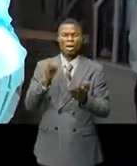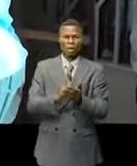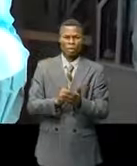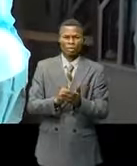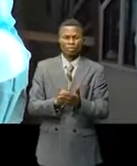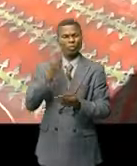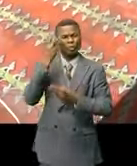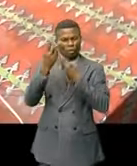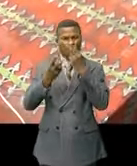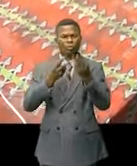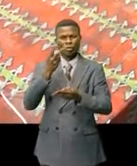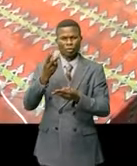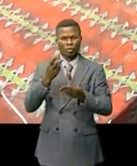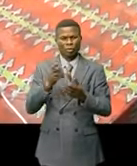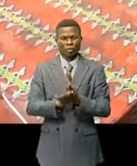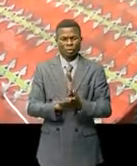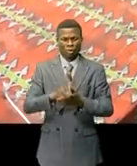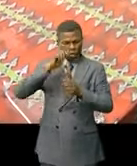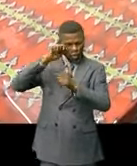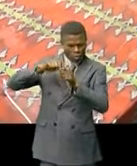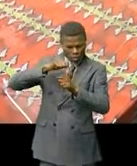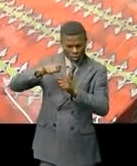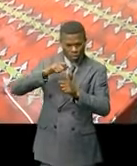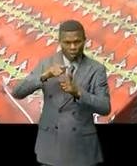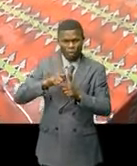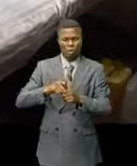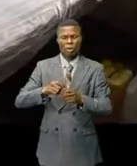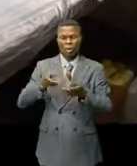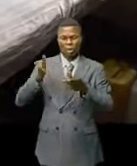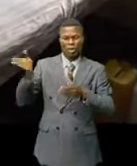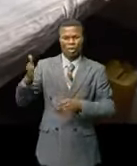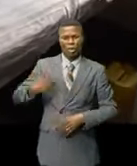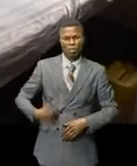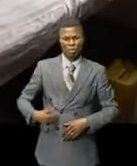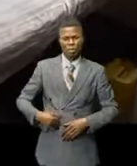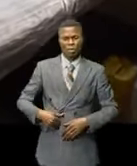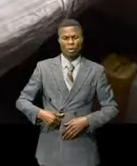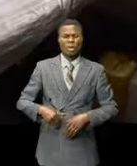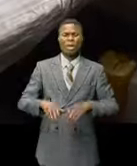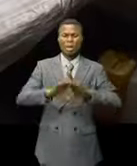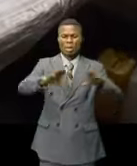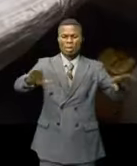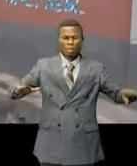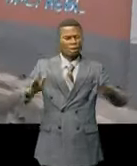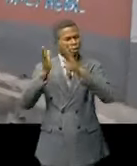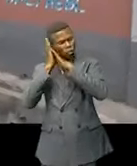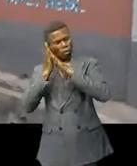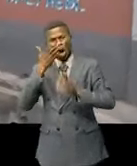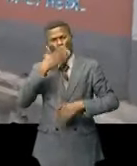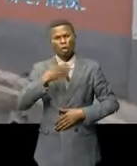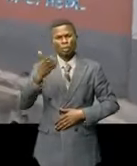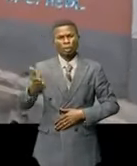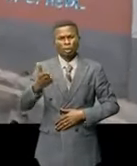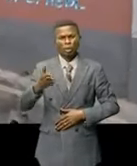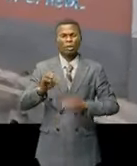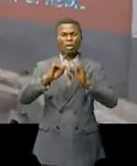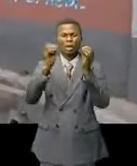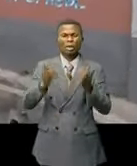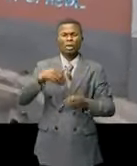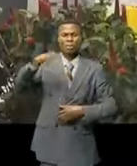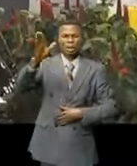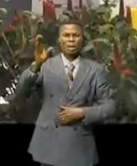de la visite du laboratoire, de la salle de chirurgie et des locaux d'hospitalisation. Juste après, la délégation